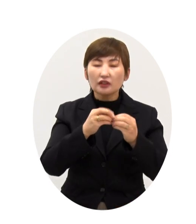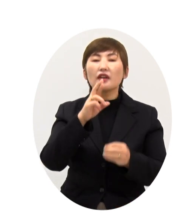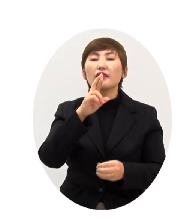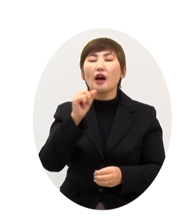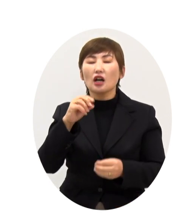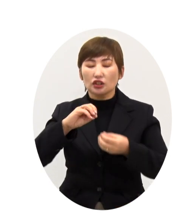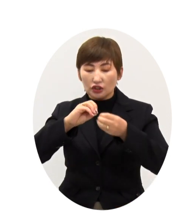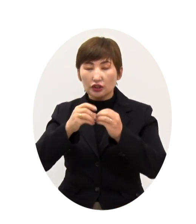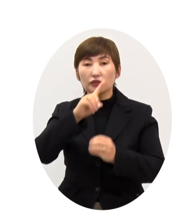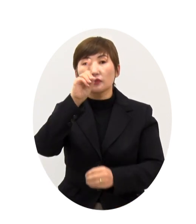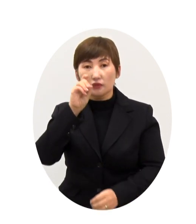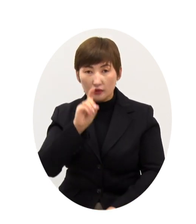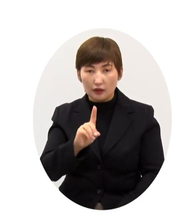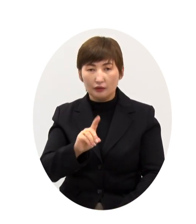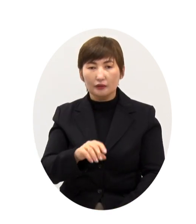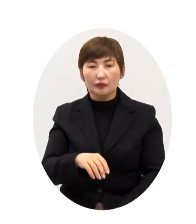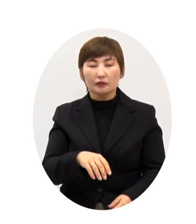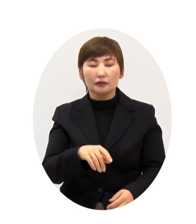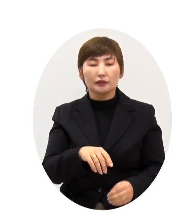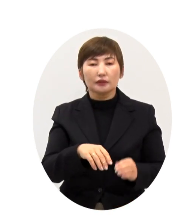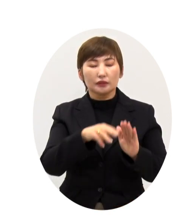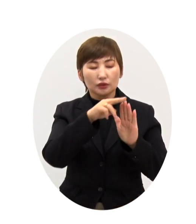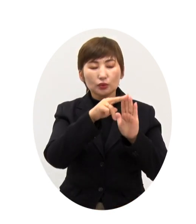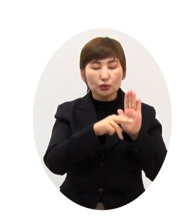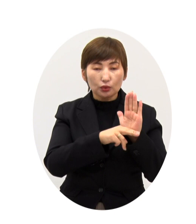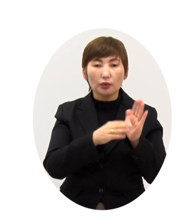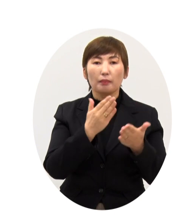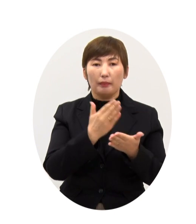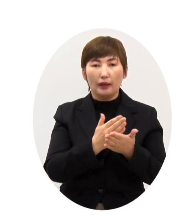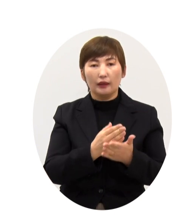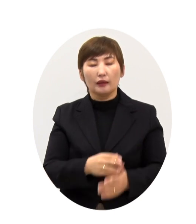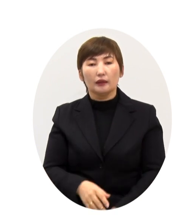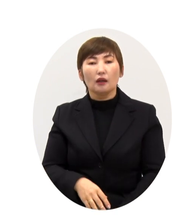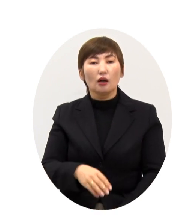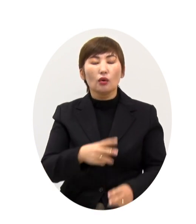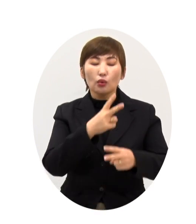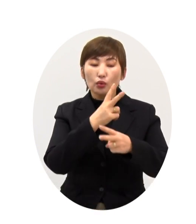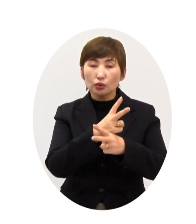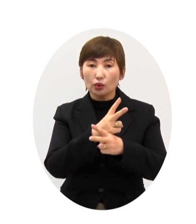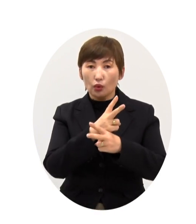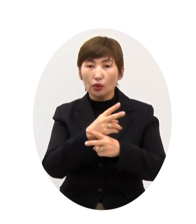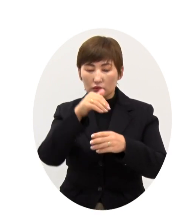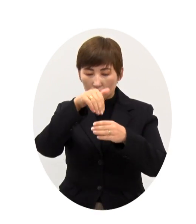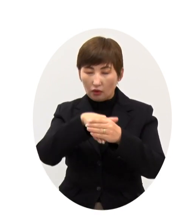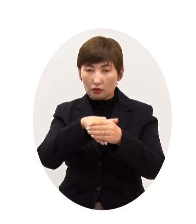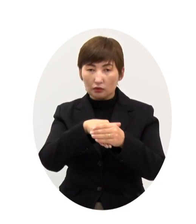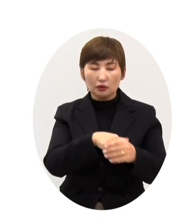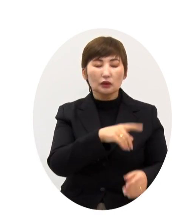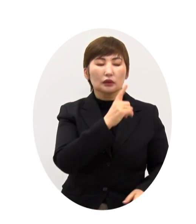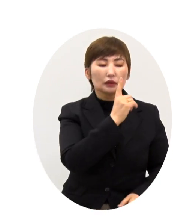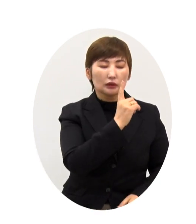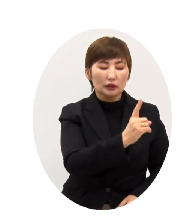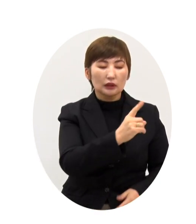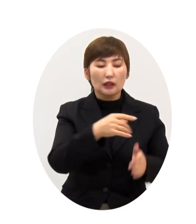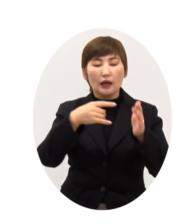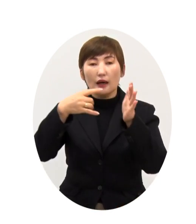дүрслэхтэй түүний хэмжээг үл хамааран үндсэн хуульд хавсаргасан их загварт заасан тэг өргөн уртын нэгийг